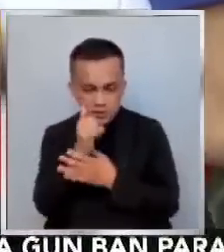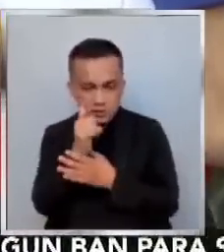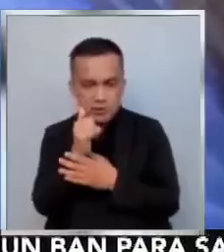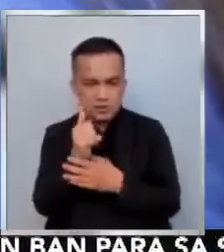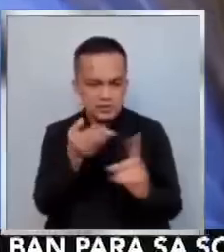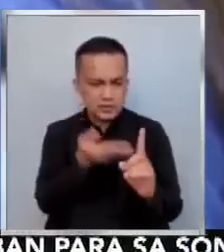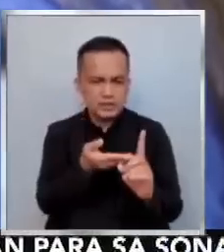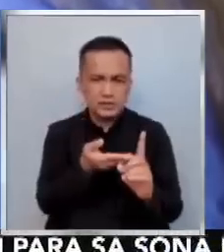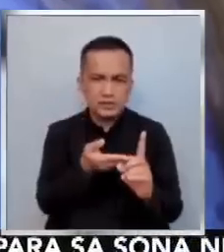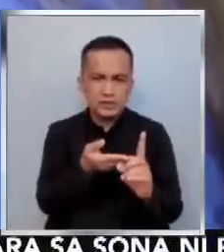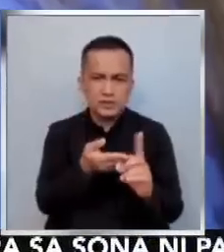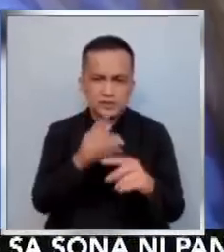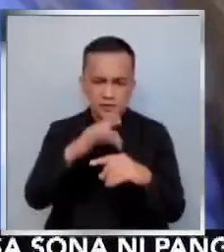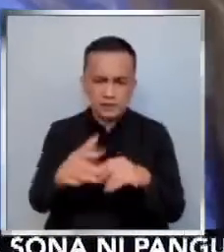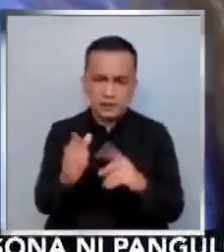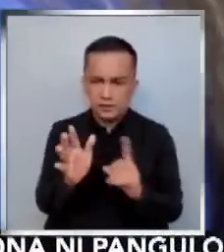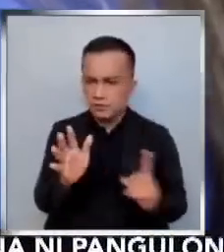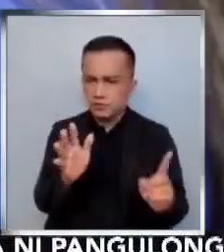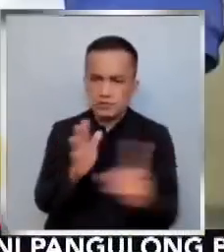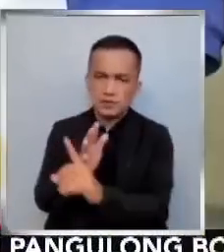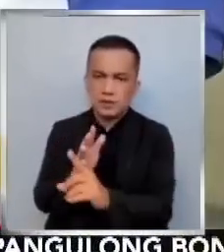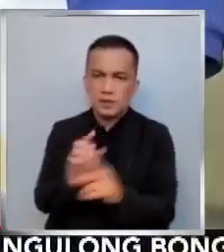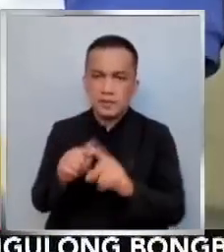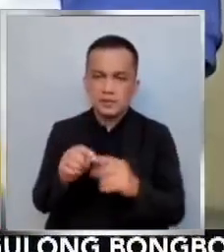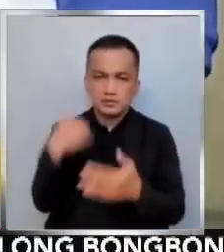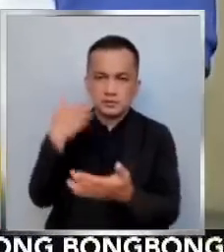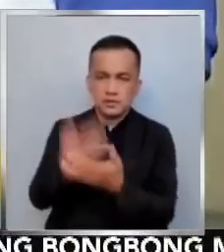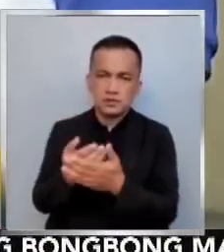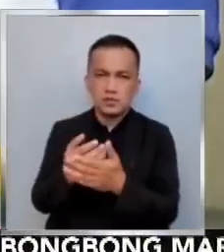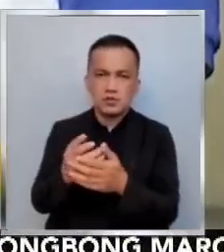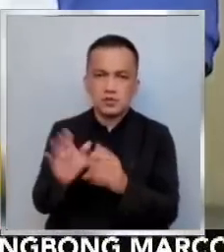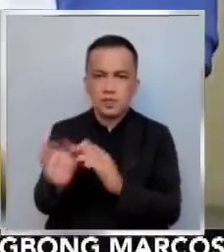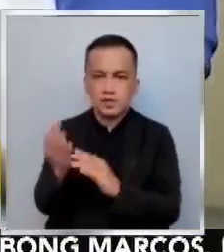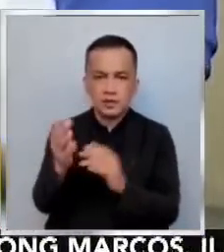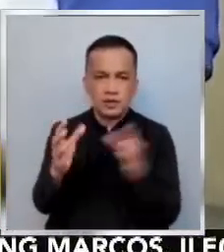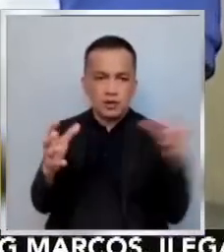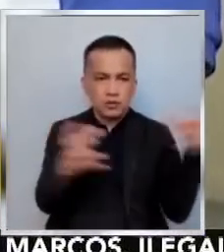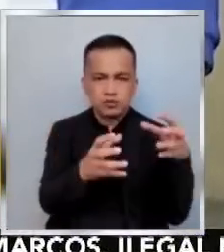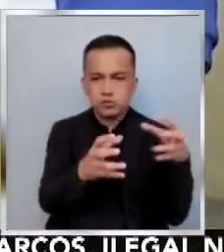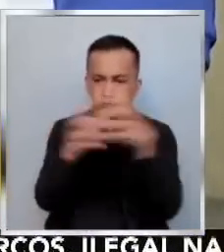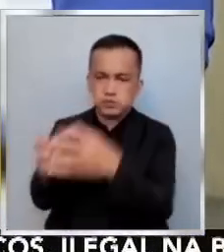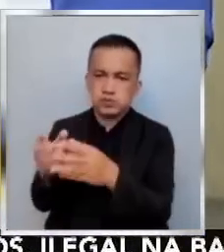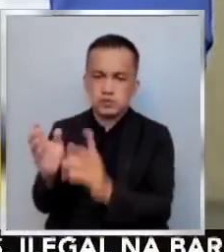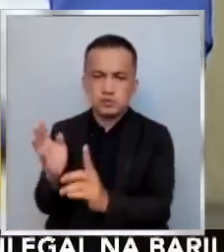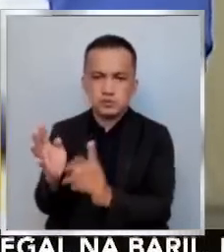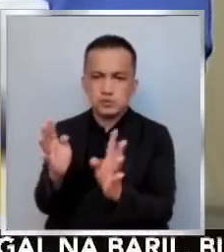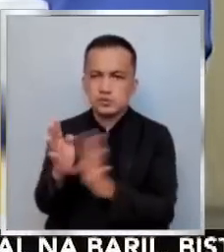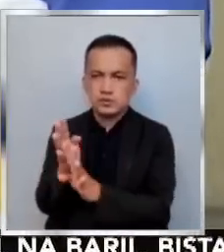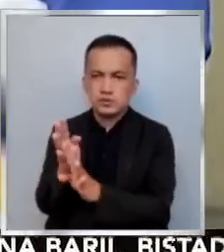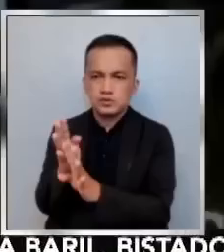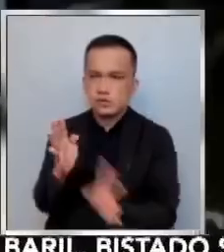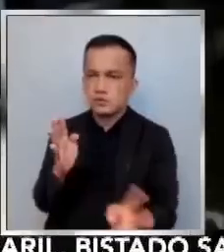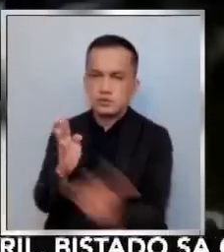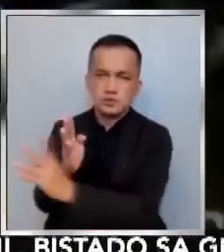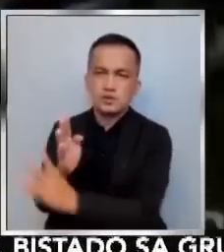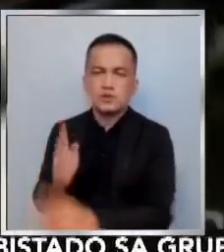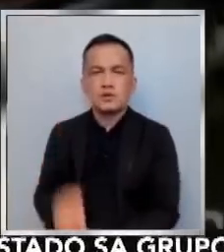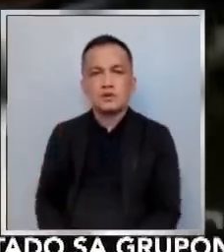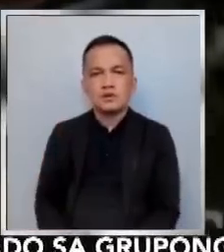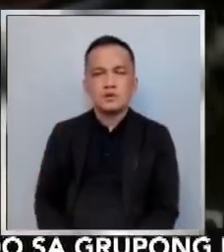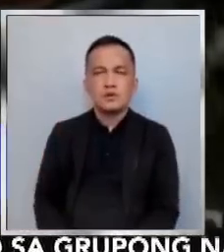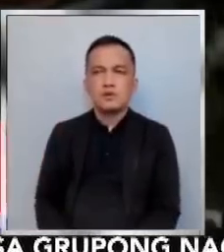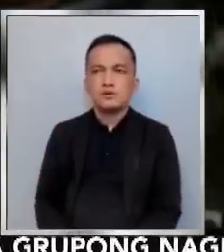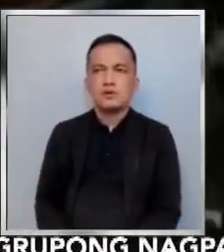pipila na madaling araw pero pagdating ng umaga, isang grupo na raw ng mga tao ang darating para sumingit sa ipinila ng isa. Meron din po